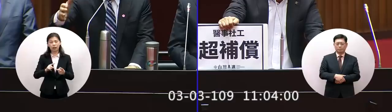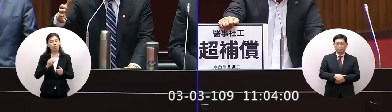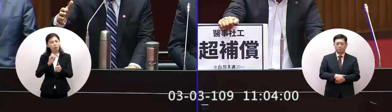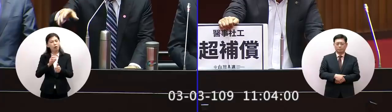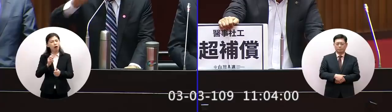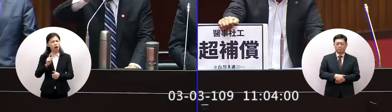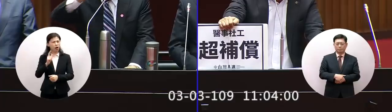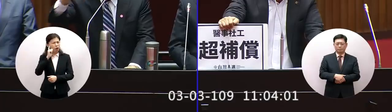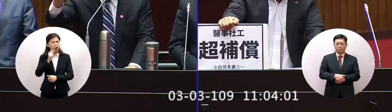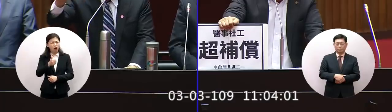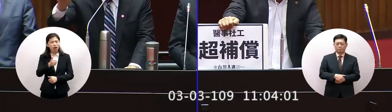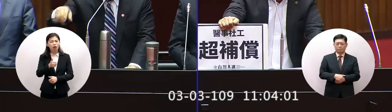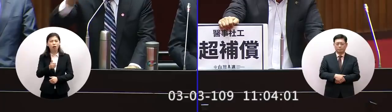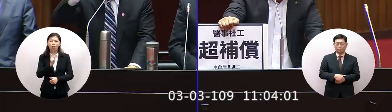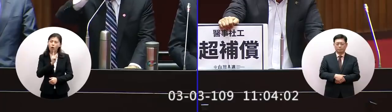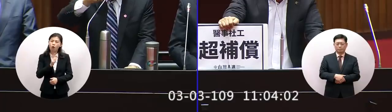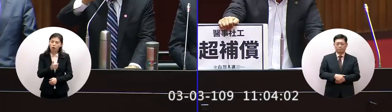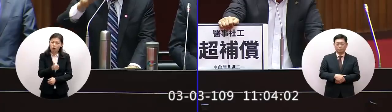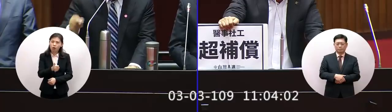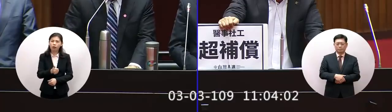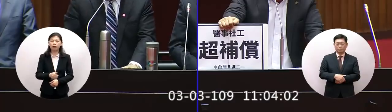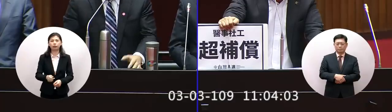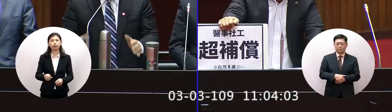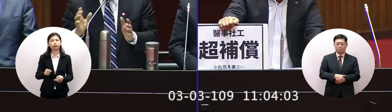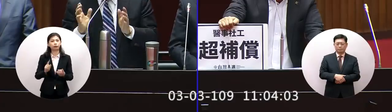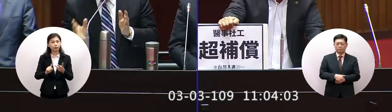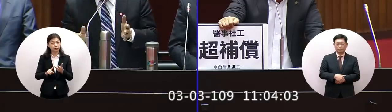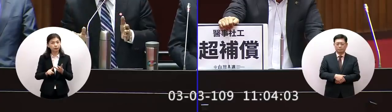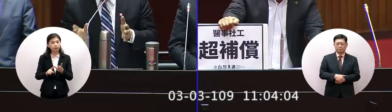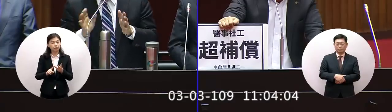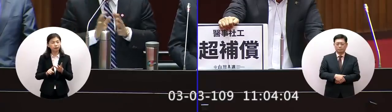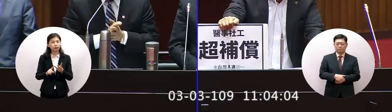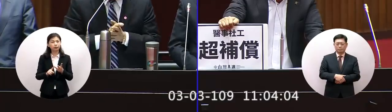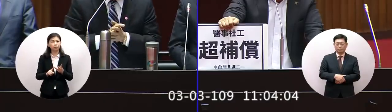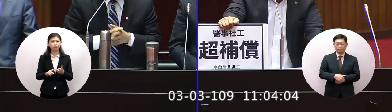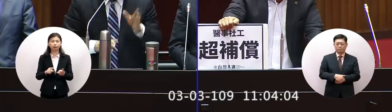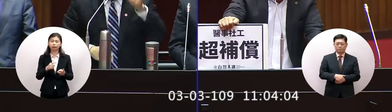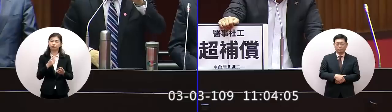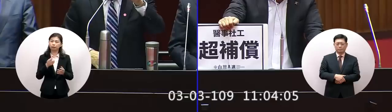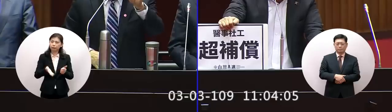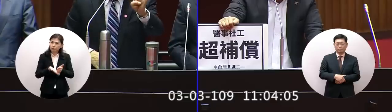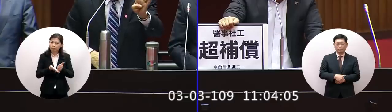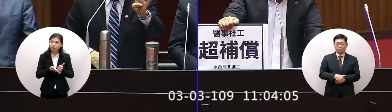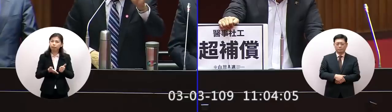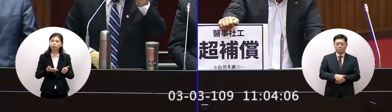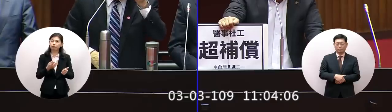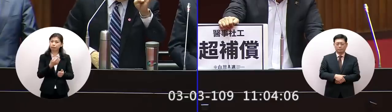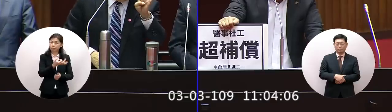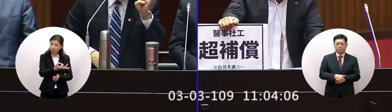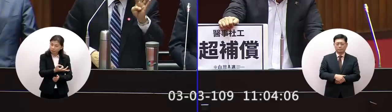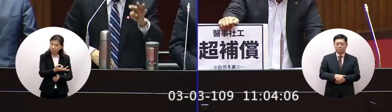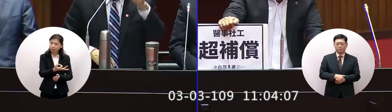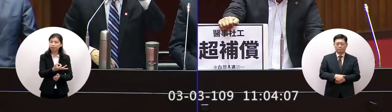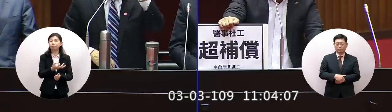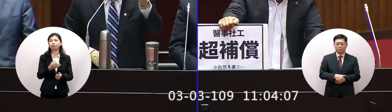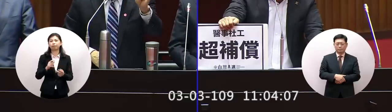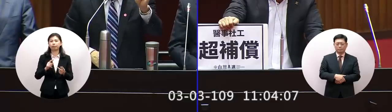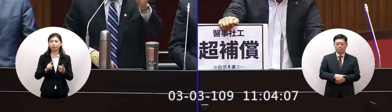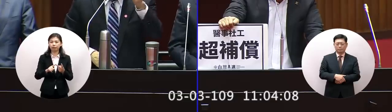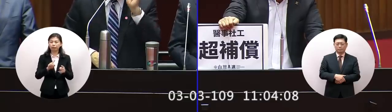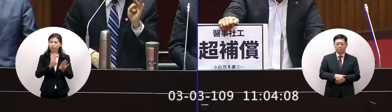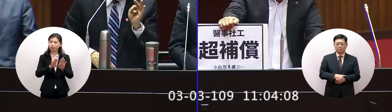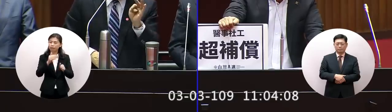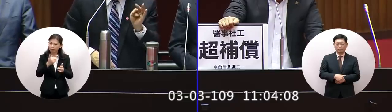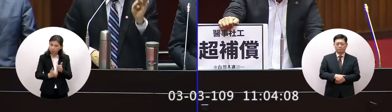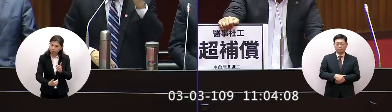励，肯定应有。佮进一步，奖励方法有种种，用钱的奖励是一种，甲减